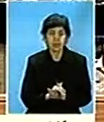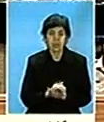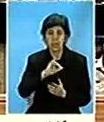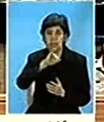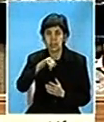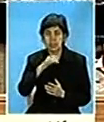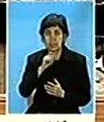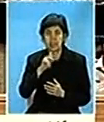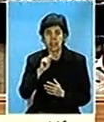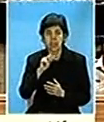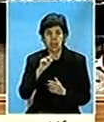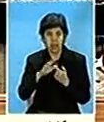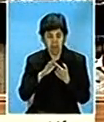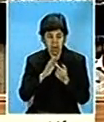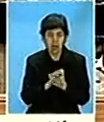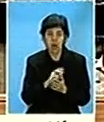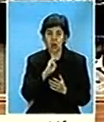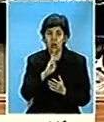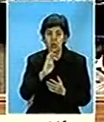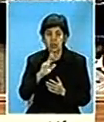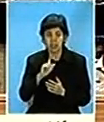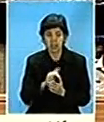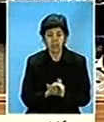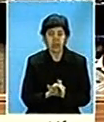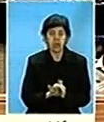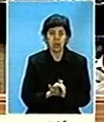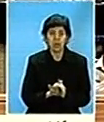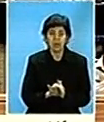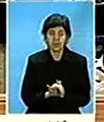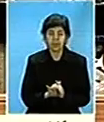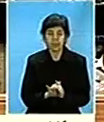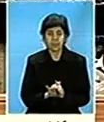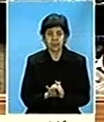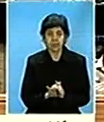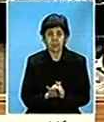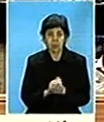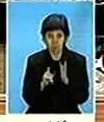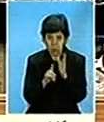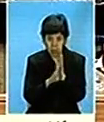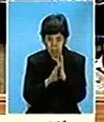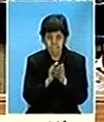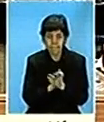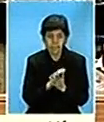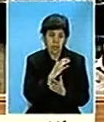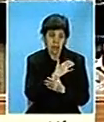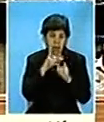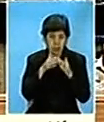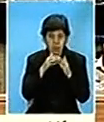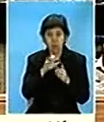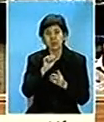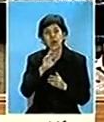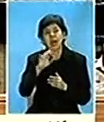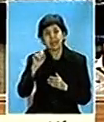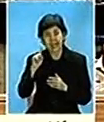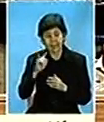นายิ่งทวีราภาท่านวิเชียรคันชองท่านสุอมภาโคชไกและท่านสุดท้ายก็คือพลเรือเอกสุรศักดิ์เสียรุน